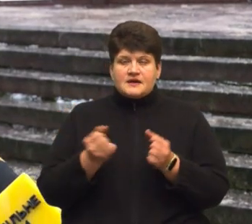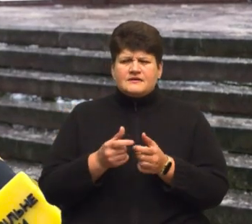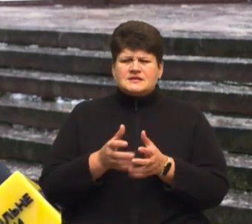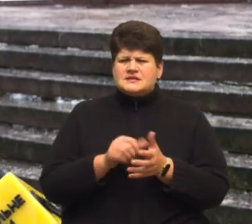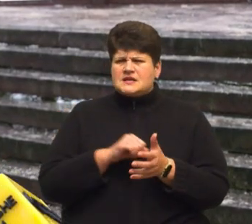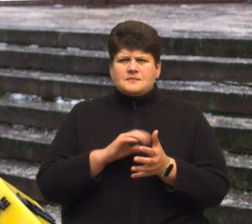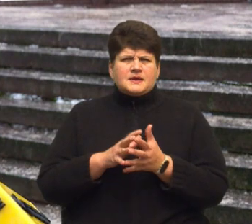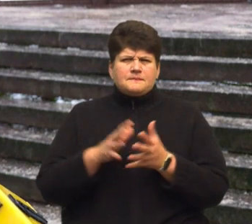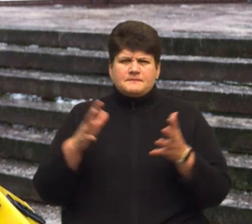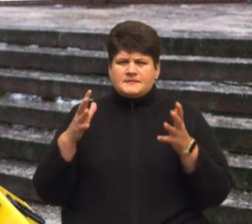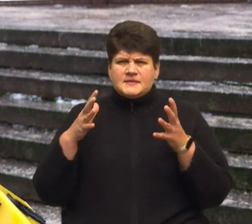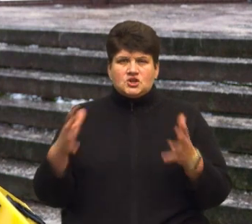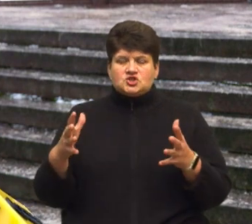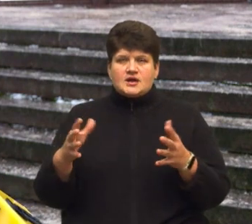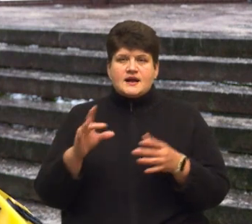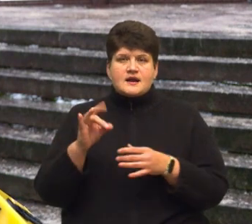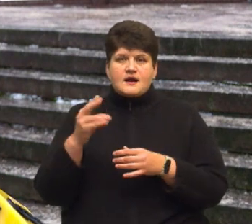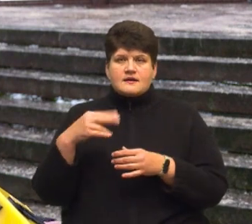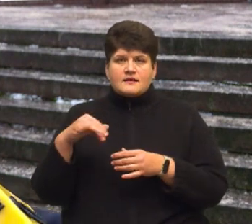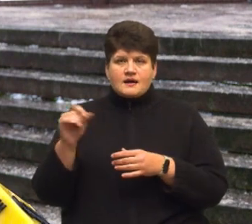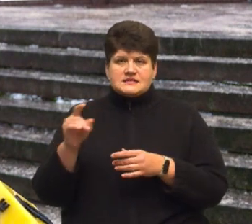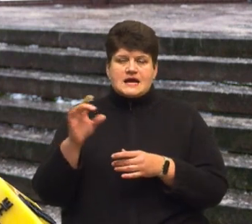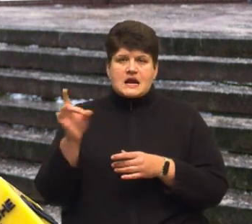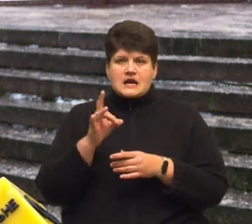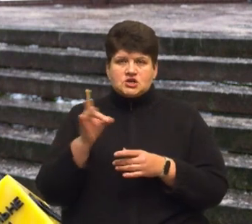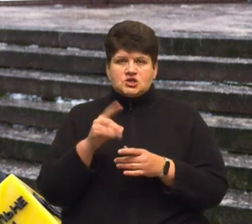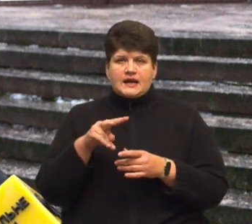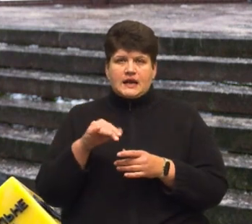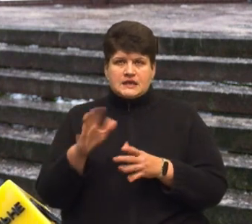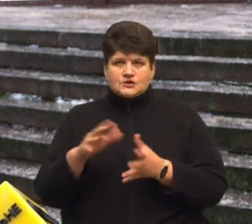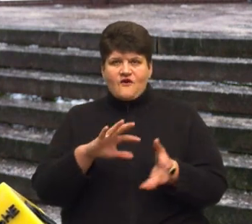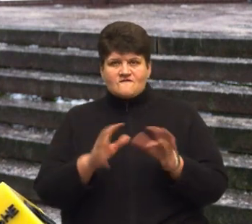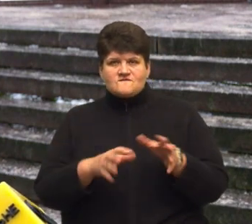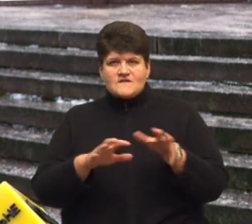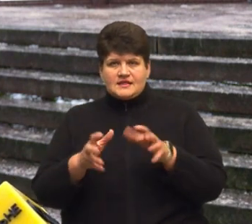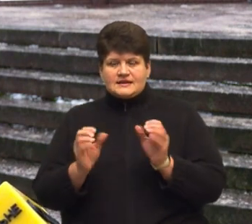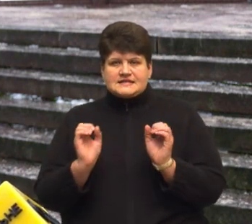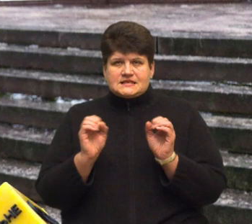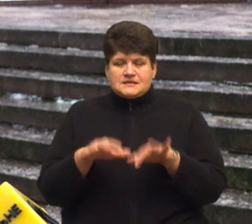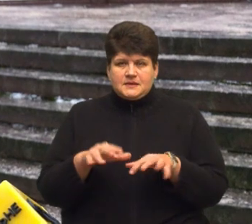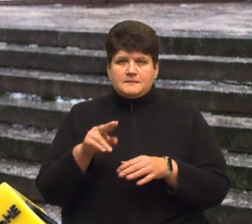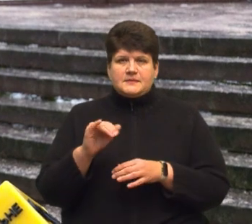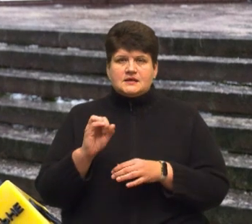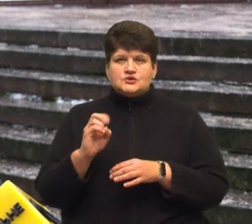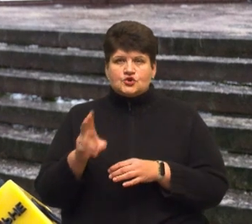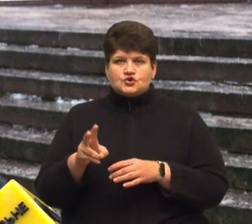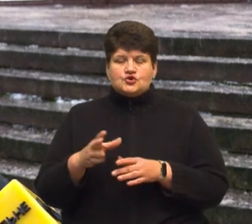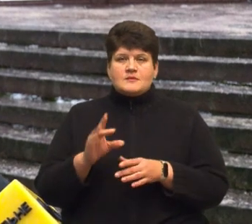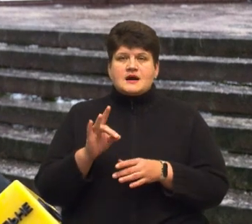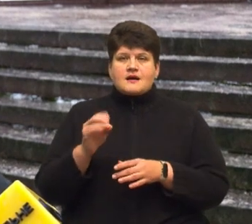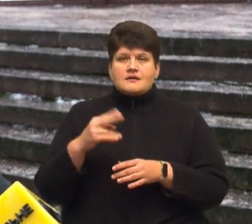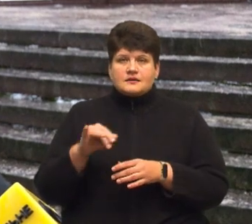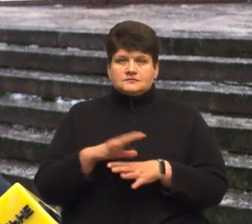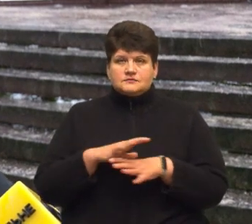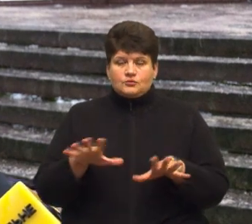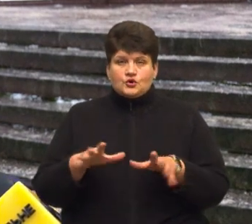від реактора його ж не валили ліс і засипали піском щоб радіація йшла бо його спалити